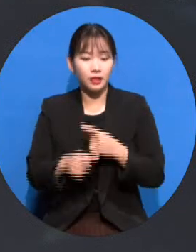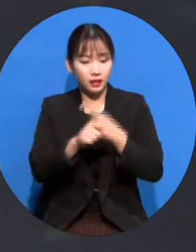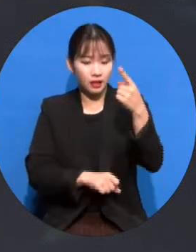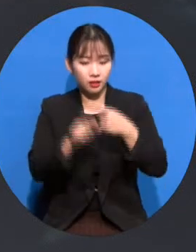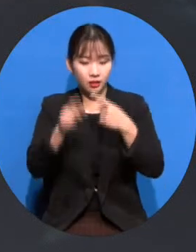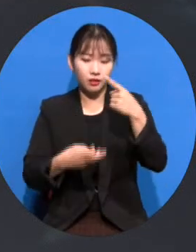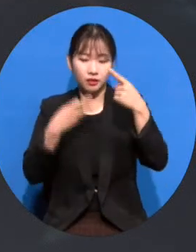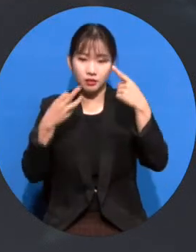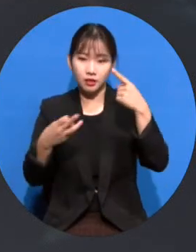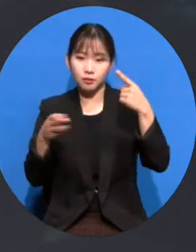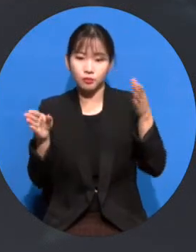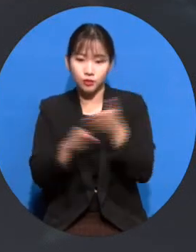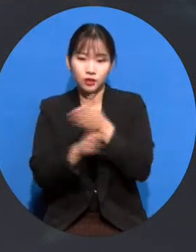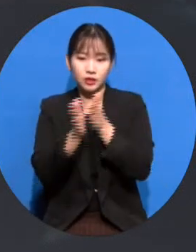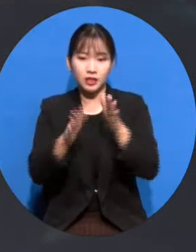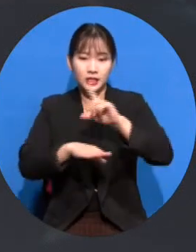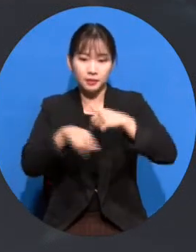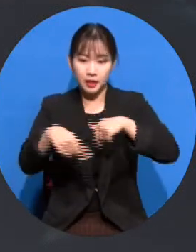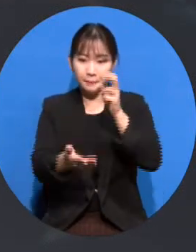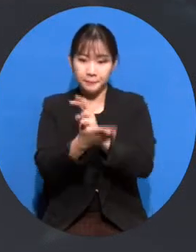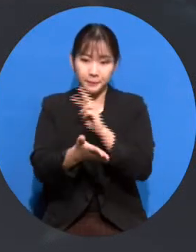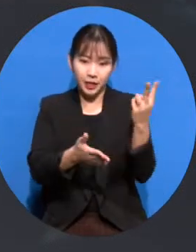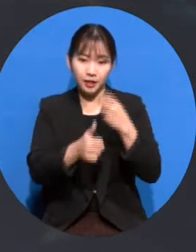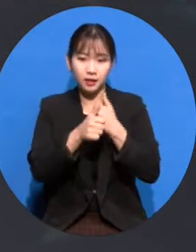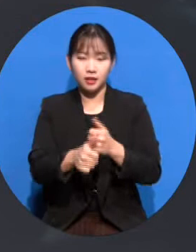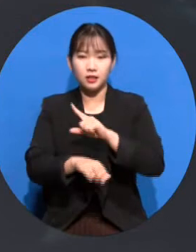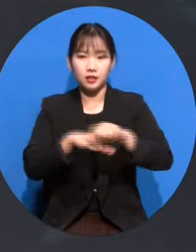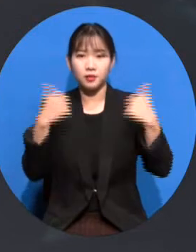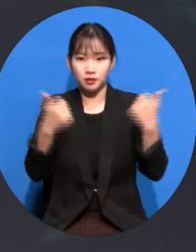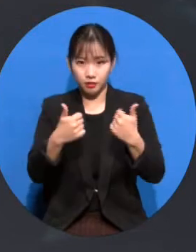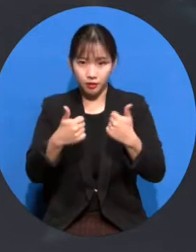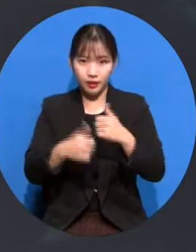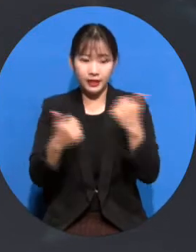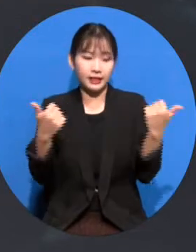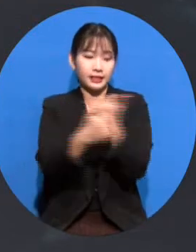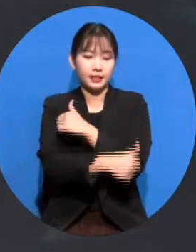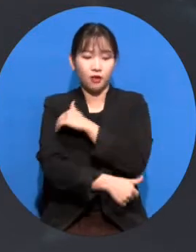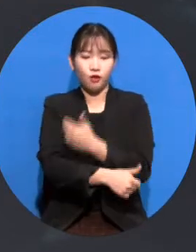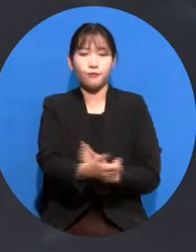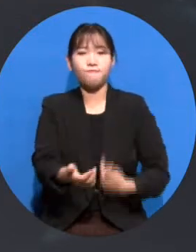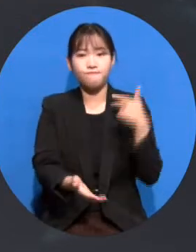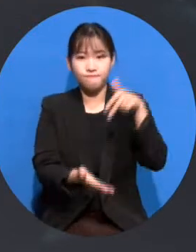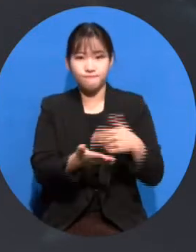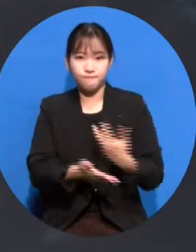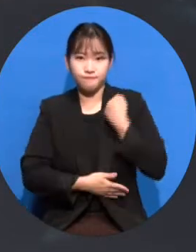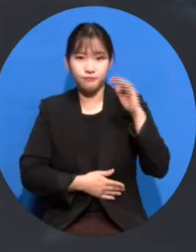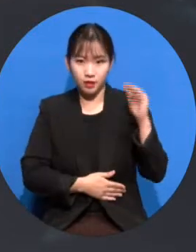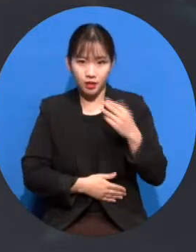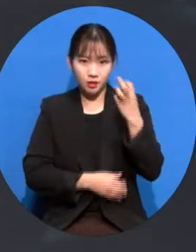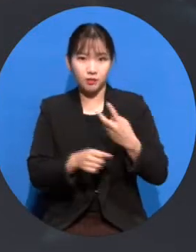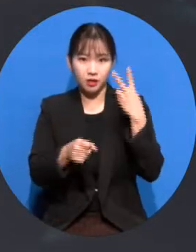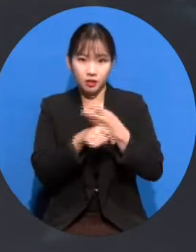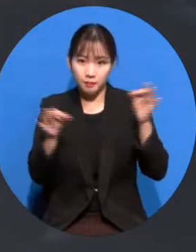내년 1월 13일부터 시행하는 지방자치법 개정에 따라 지방의회의 인사권이 독립하게 됐습니다.